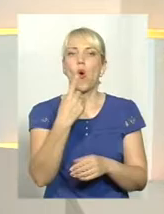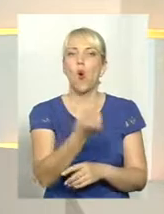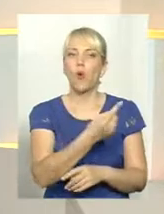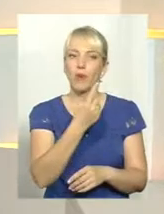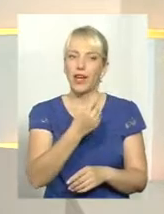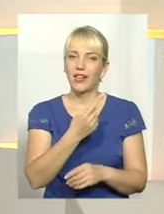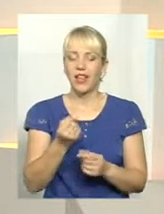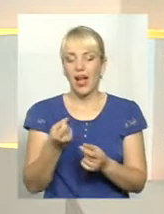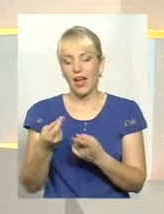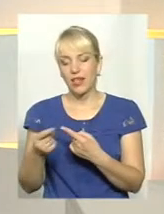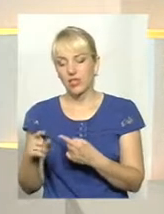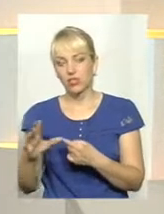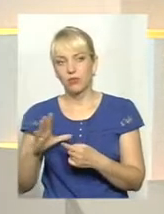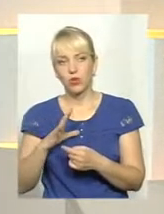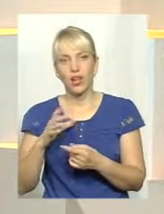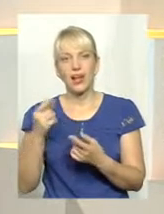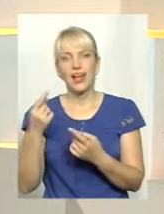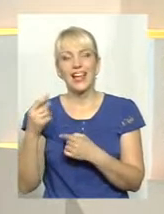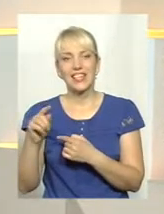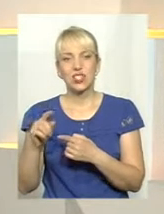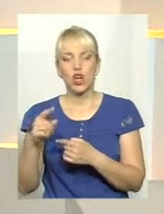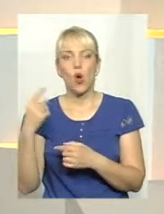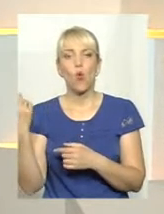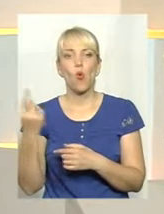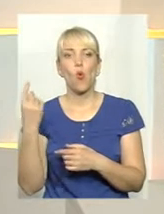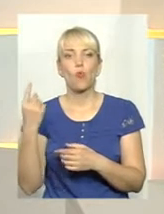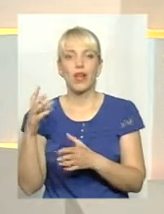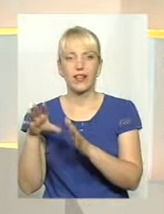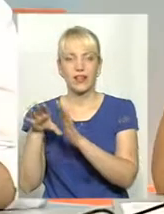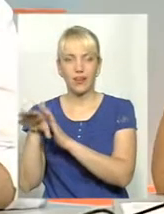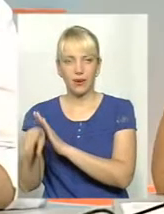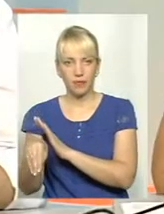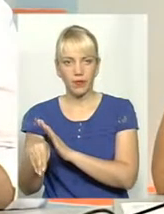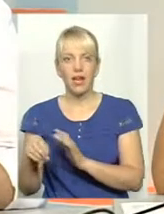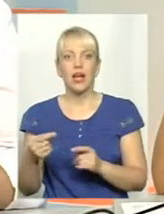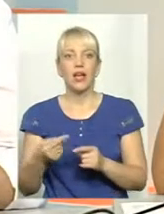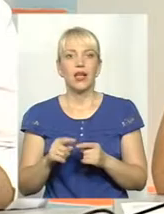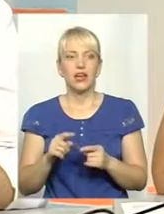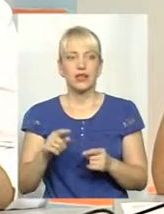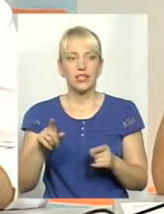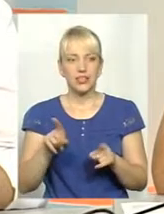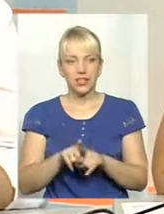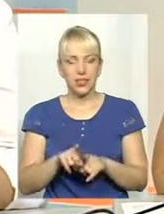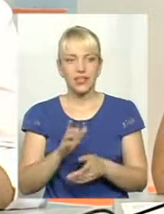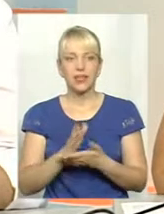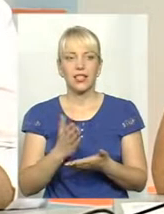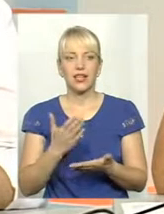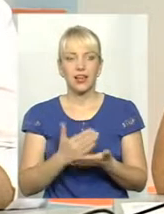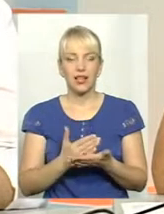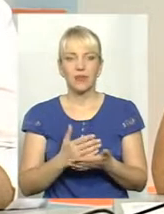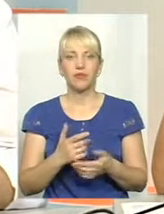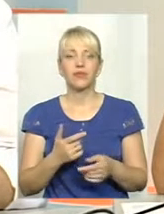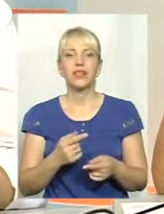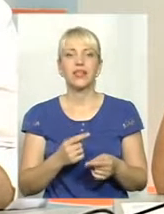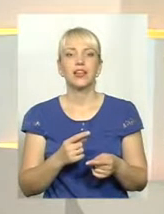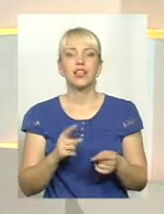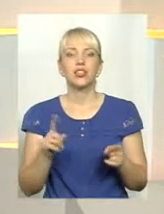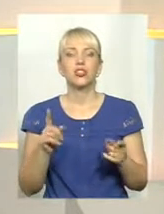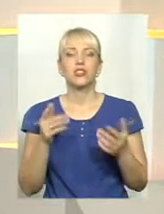щоб все в одному з логотипі, тому що вона розірвана, частина була в Кам'янець-Подільській губернії,